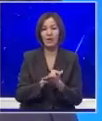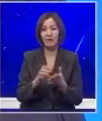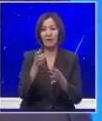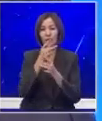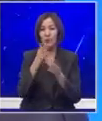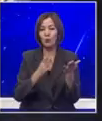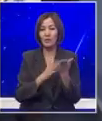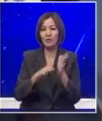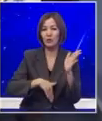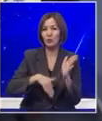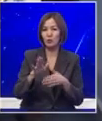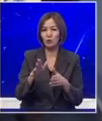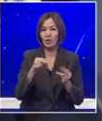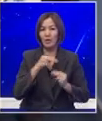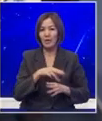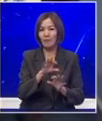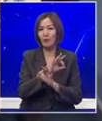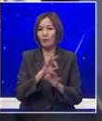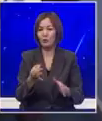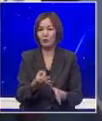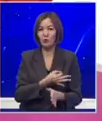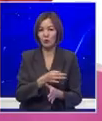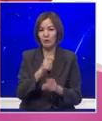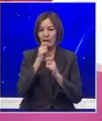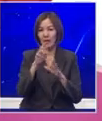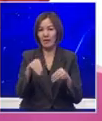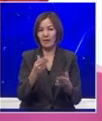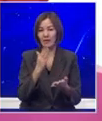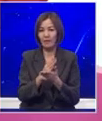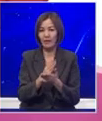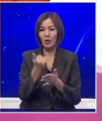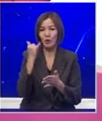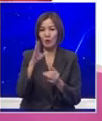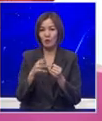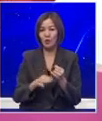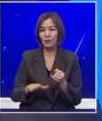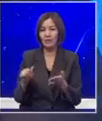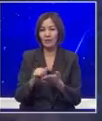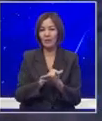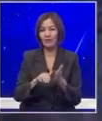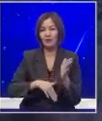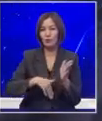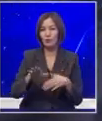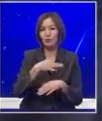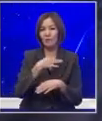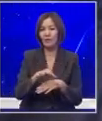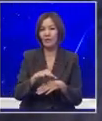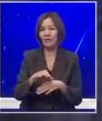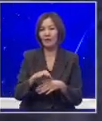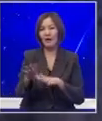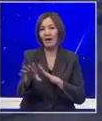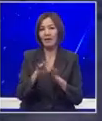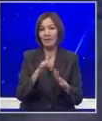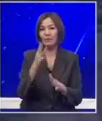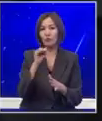мәдениет саласының үздігі еңбек озаты төсбелгілерін тағынғандары да аз емес. Араларында Ұйғыр ауданының архившілері үздік